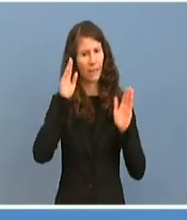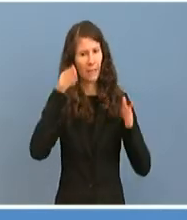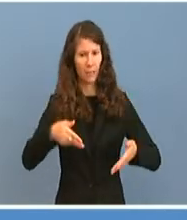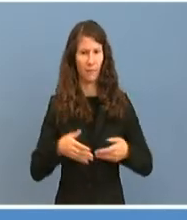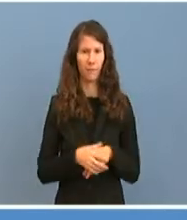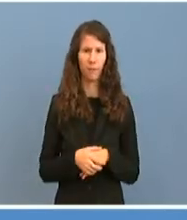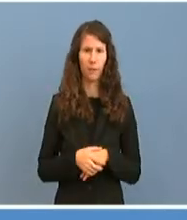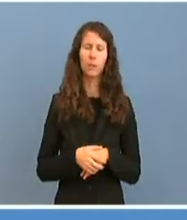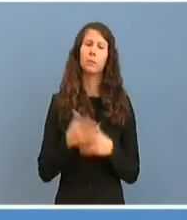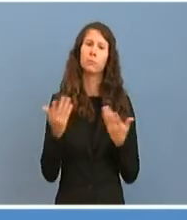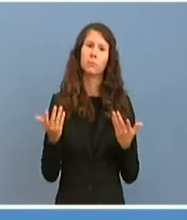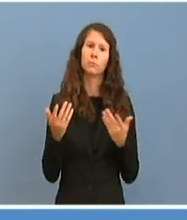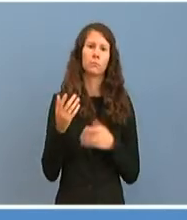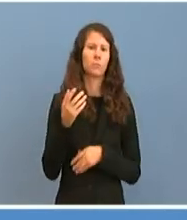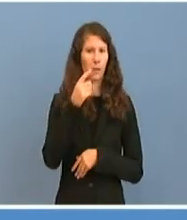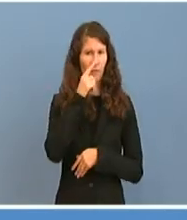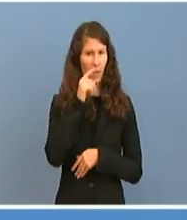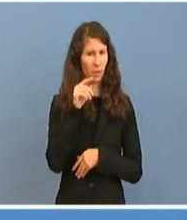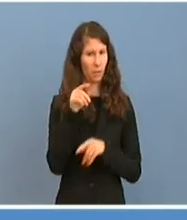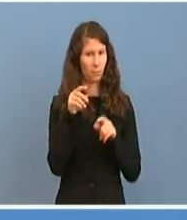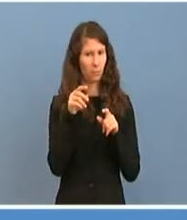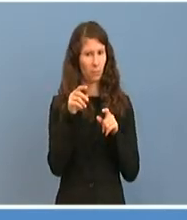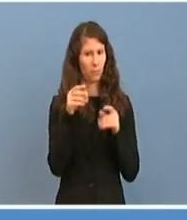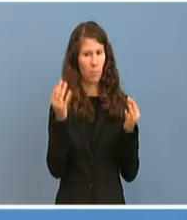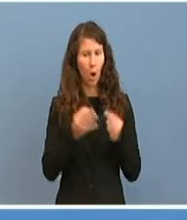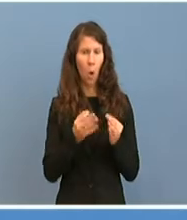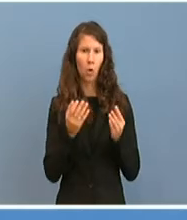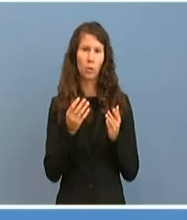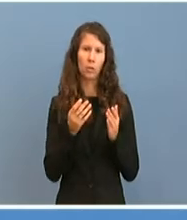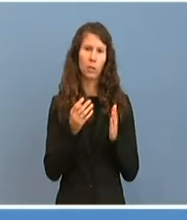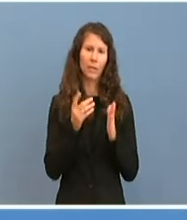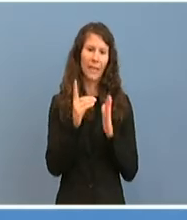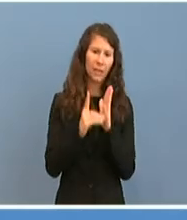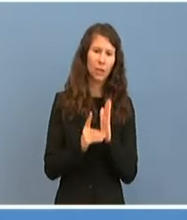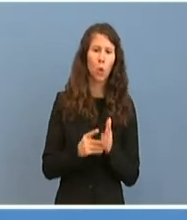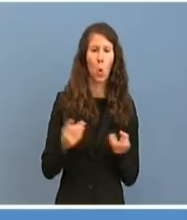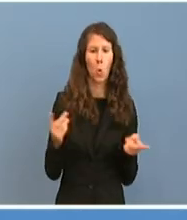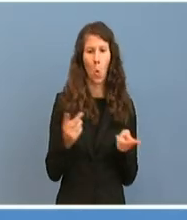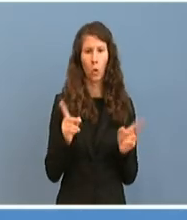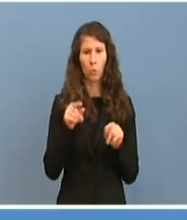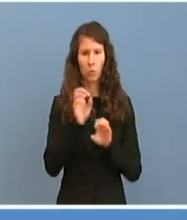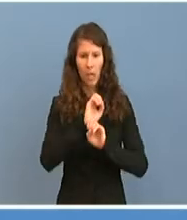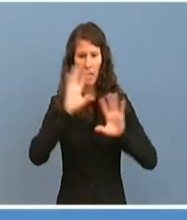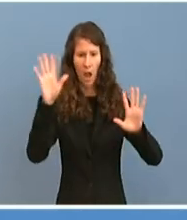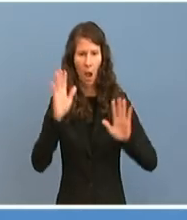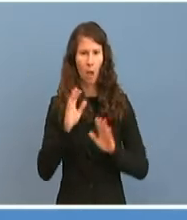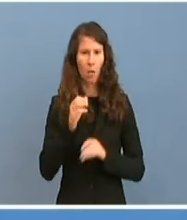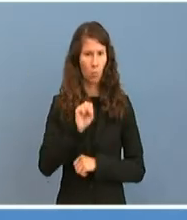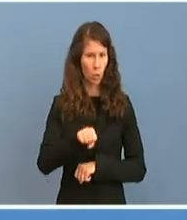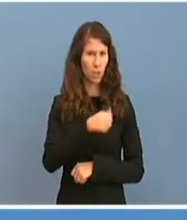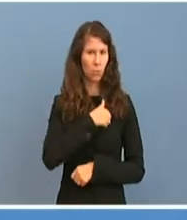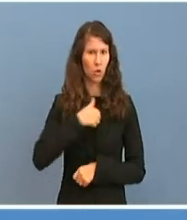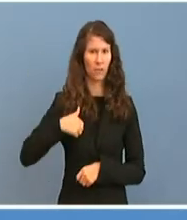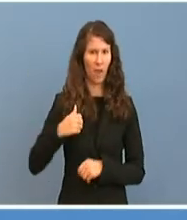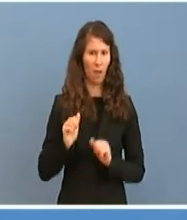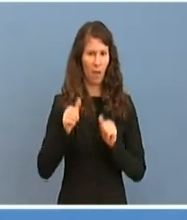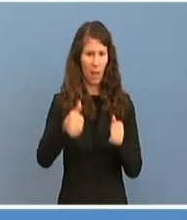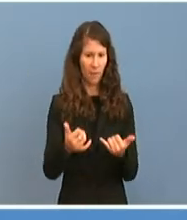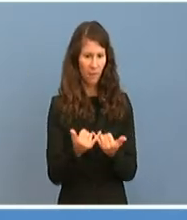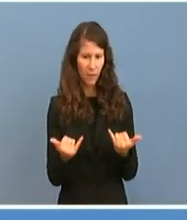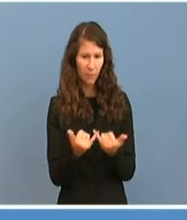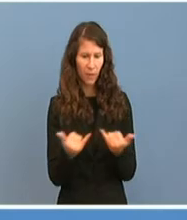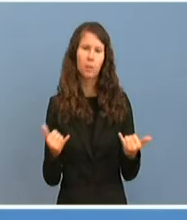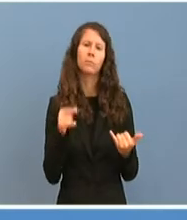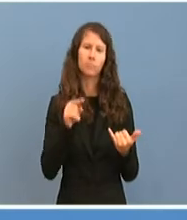darum geht, zu definieren und herauszufinden, wie die Hilfe der Bundeswehr sein könnte und dann auch mit